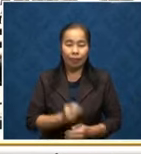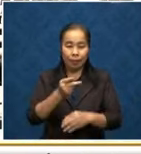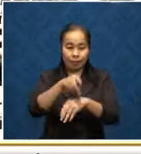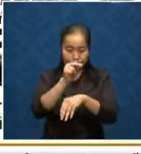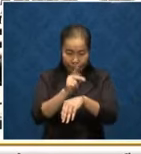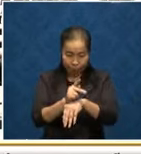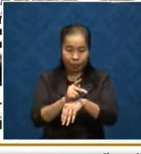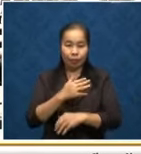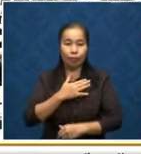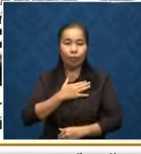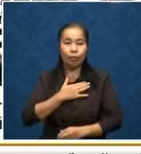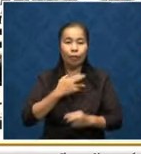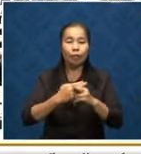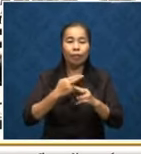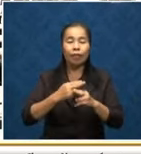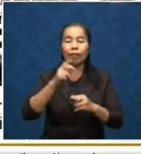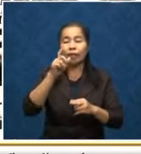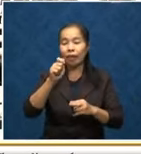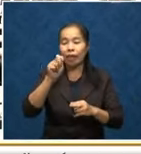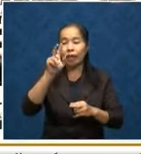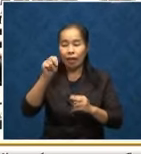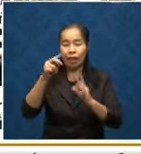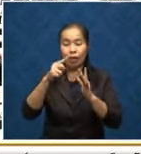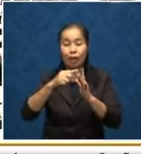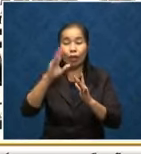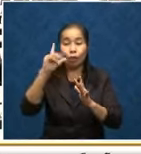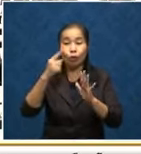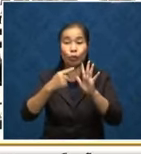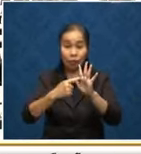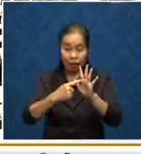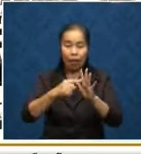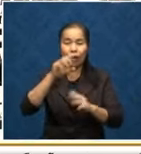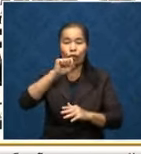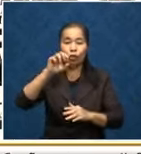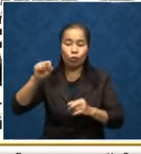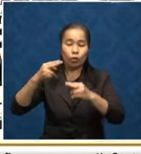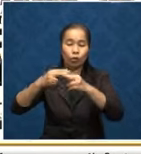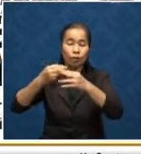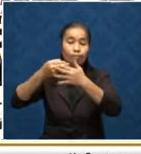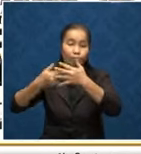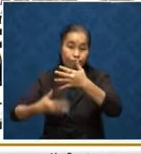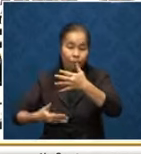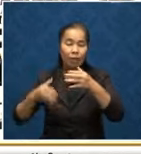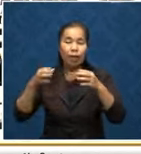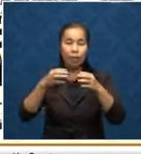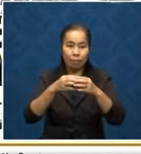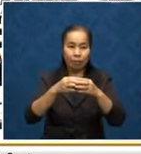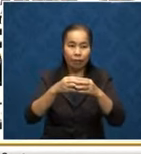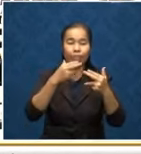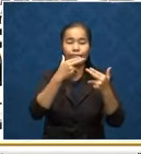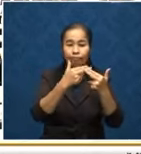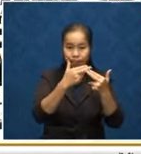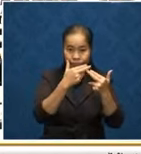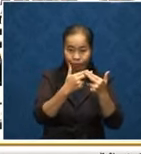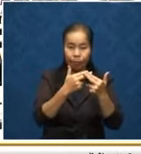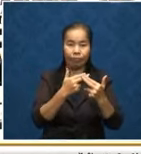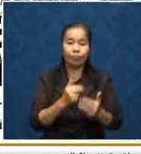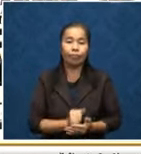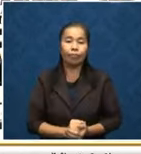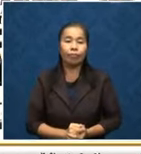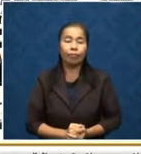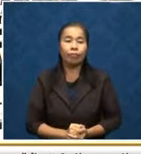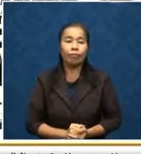ารพครับผมอนุชาบุรพชัยศรีสมาชิกสภาผู้แทนราษฎรแบบบัญชีรายชื่อพรรครวมไทยสร้างชาติครับท่านประธ